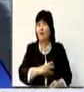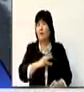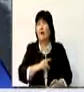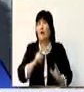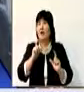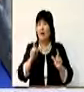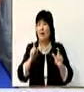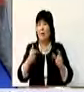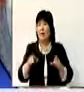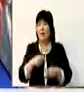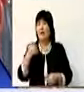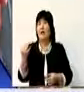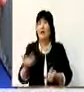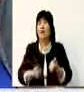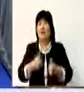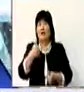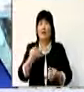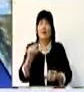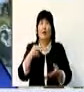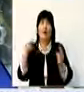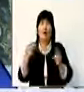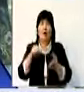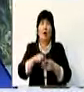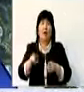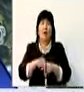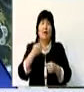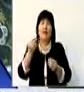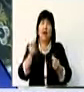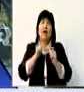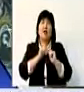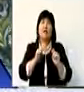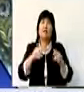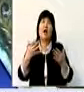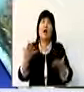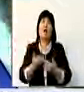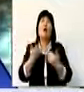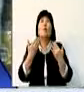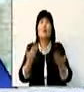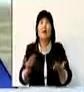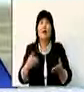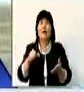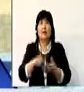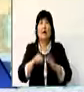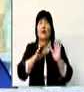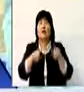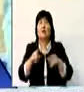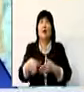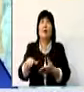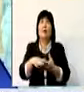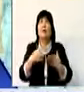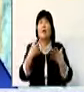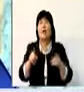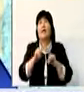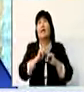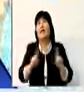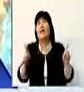салып, тарысты доданың куәсі болды. Көш бастаған шабандоздар қаржылай сыйақыға да ие болды. Міне, теңіз өлкедегі бірлік күні осылайша